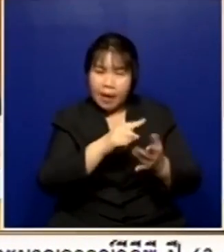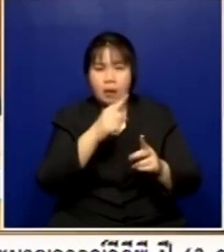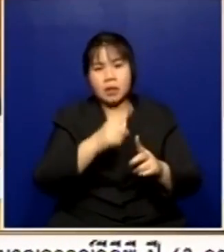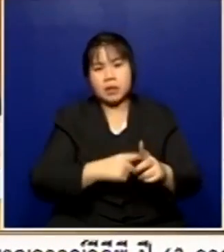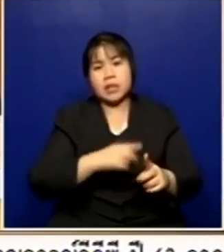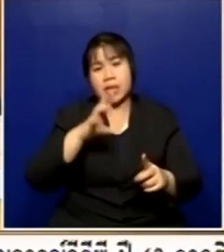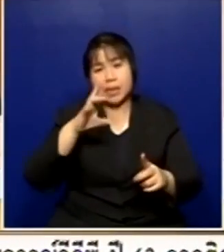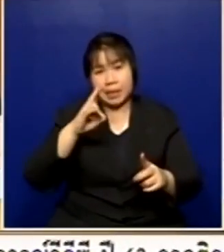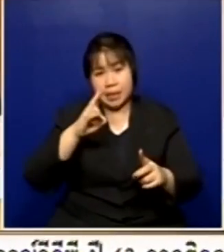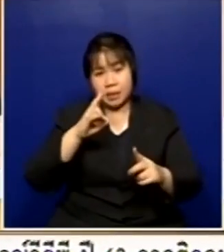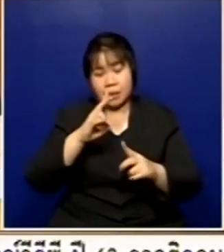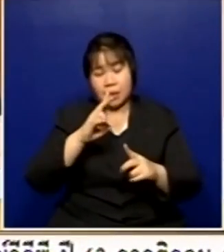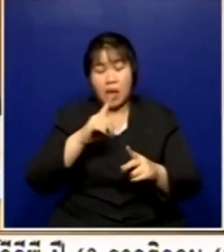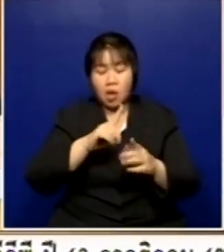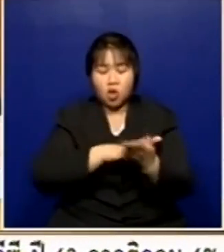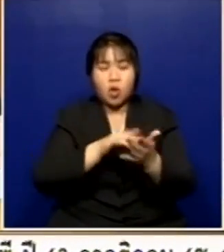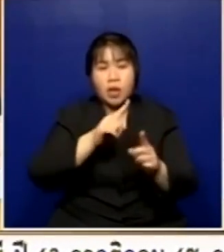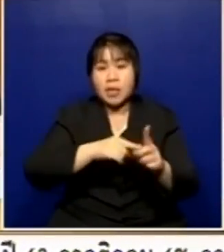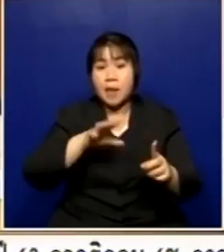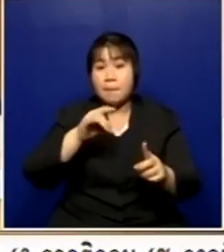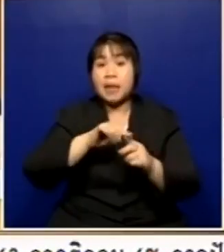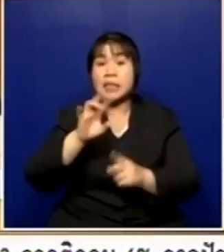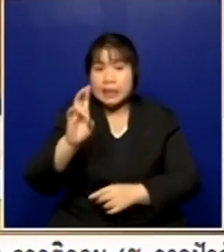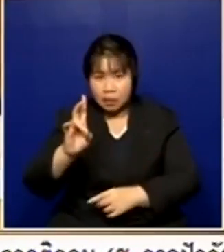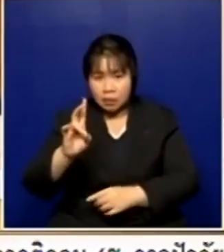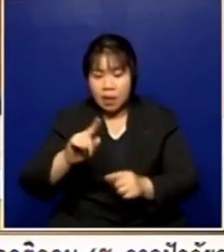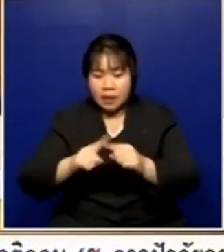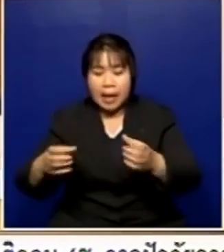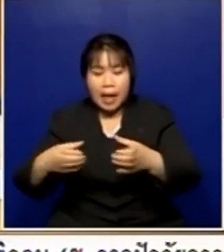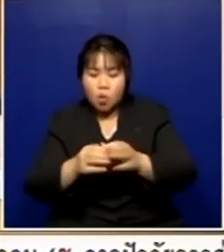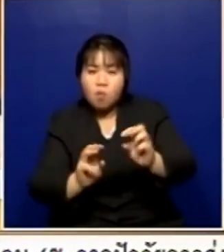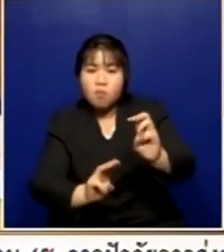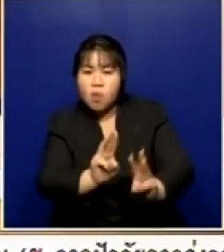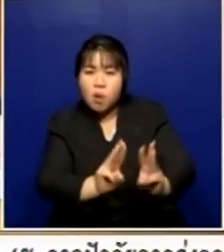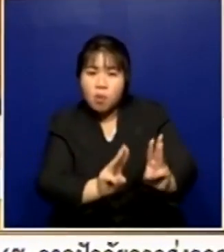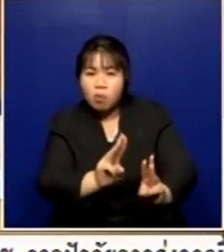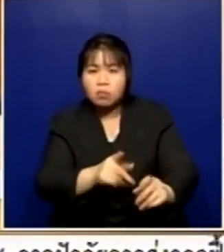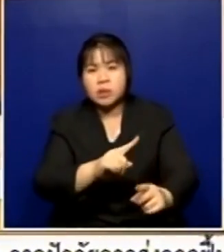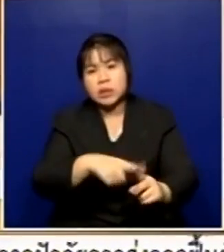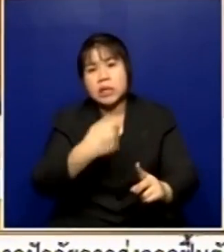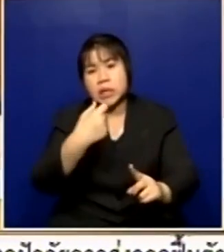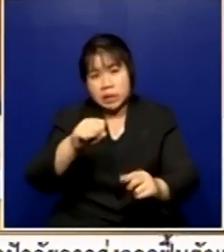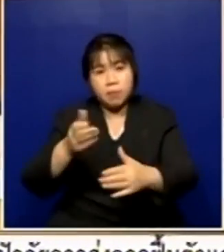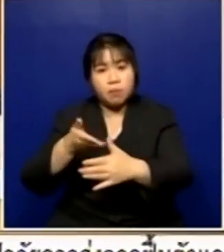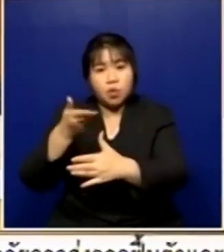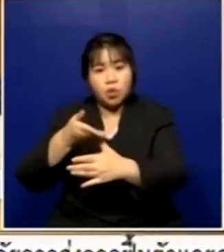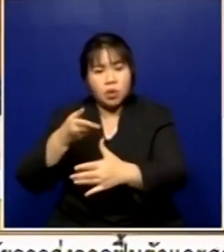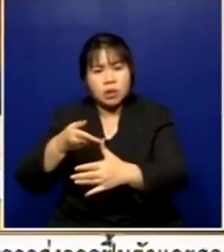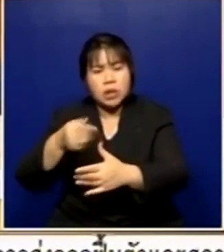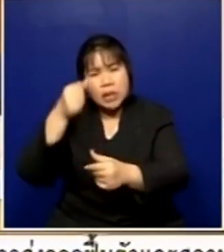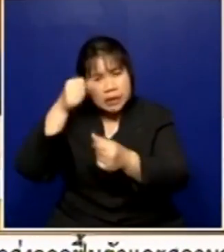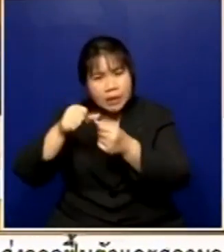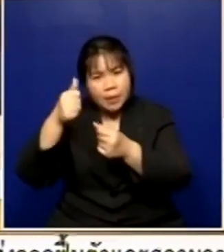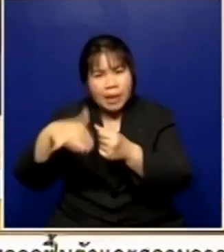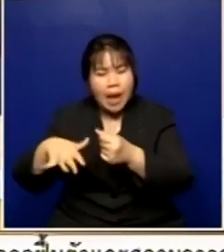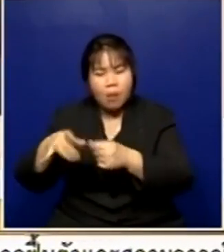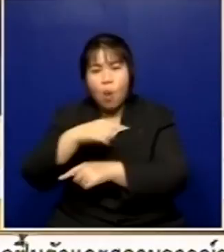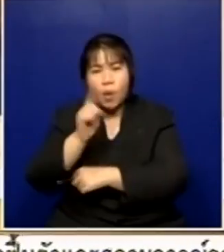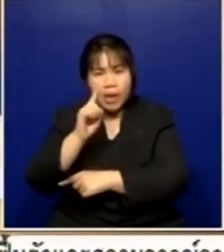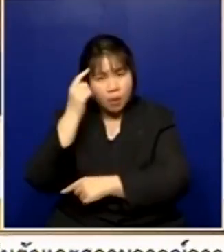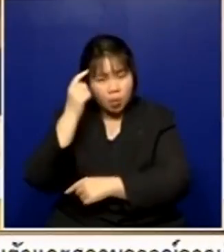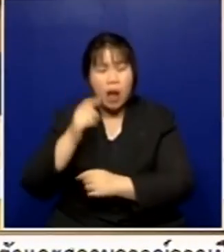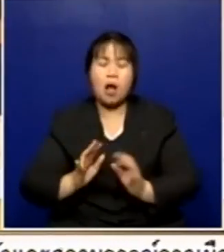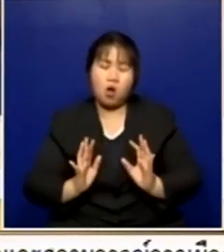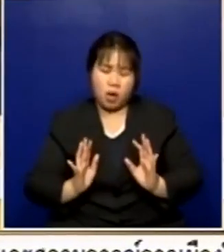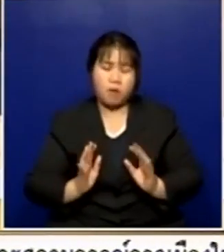ปีนี้นะครับส่วนคณะราษฎรเนี่ยเพิ่งประกาศตั้งเมื่อประมาณต้นเดือนตุลาคมผมจะมันที่ไม่ได้นะครับก็ขอ